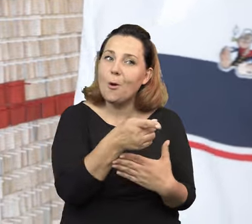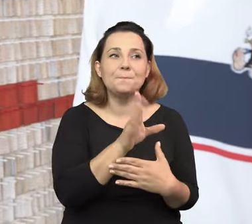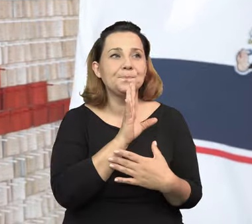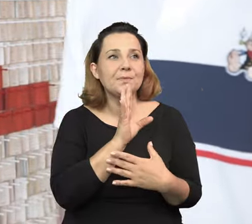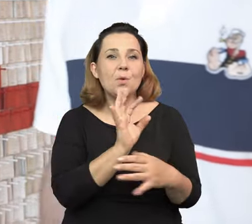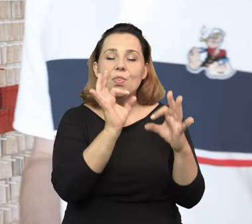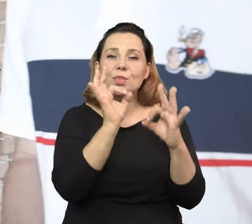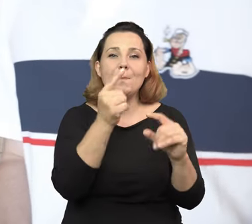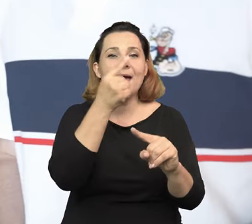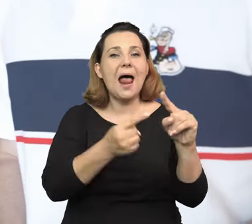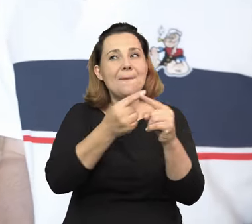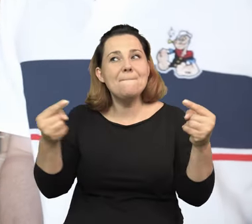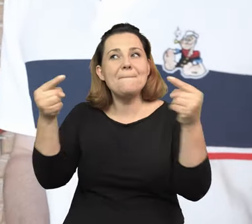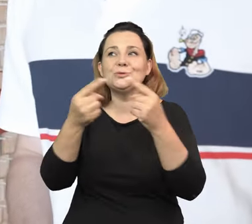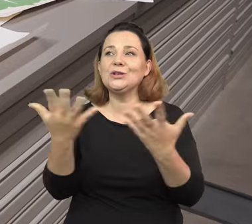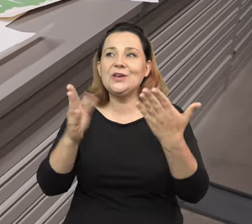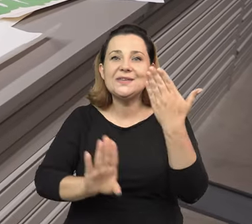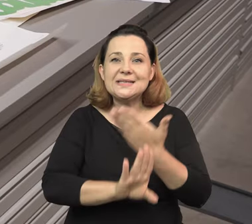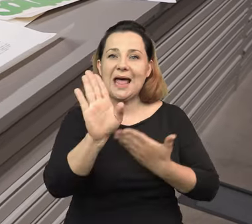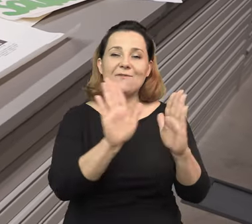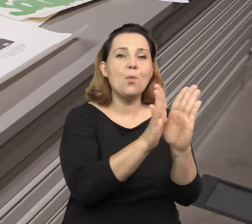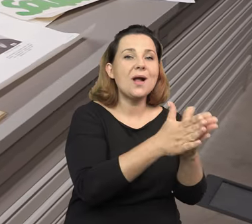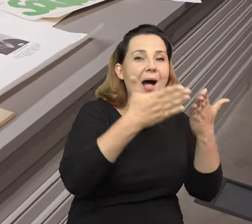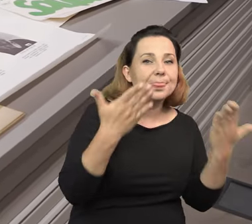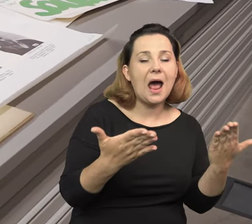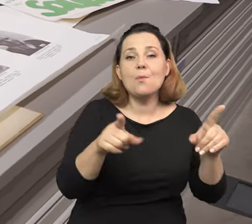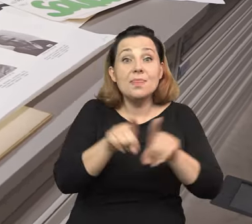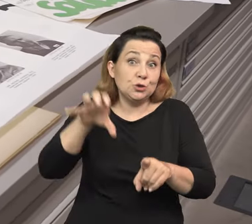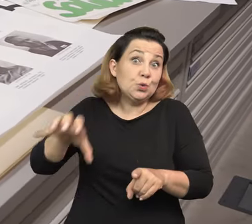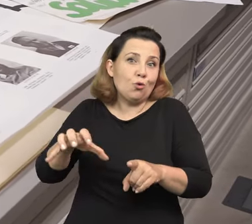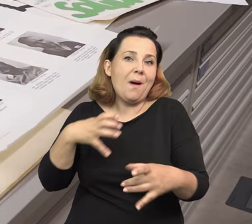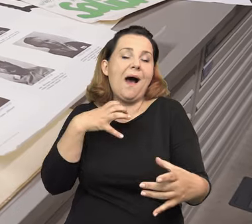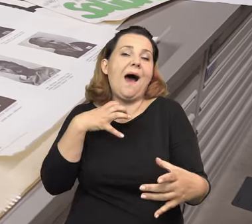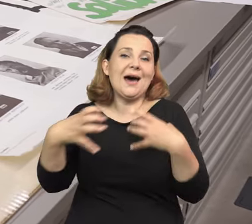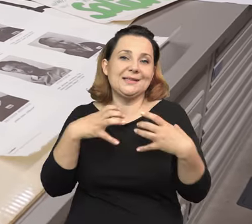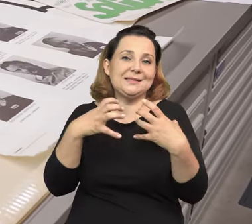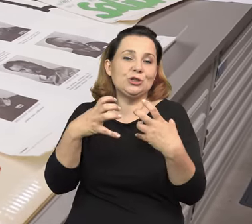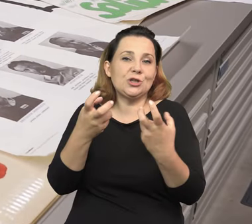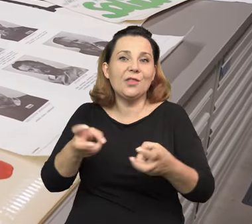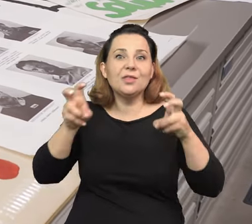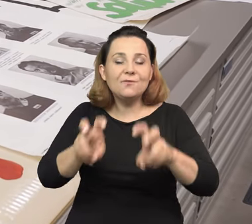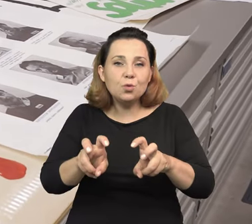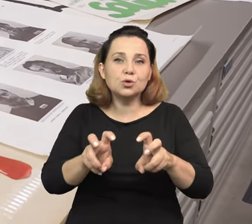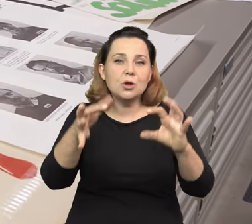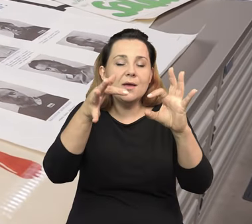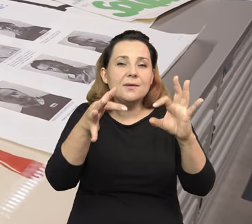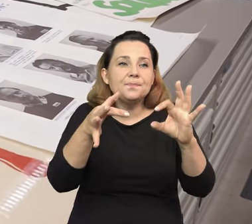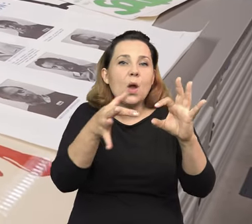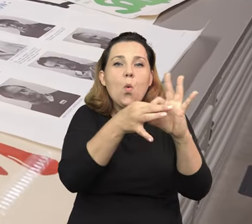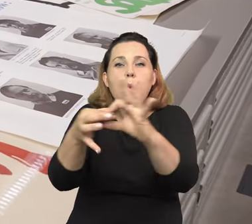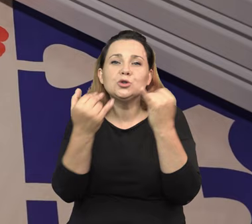motyw na wystawie, albo w katalogu, albo w jakiejś w ogóle twórczości artystycznej, łączy wszystkie elementy, nadaje spójność i